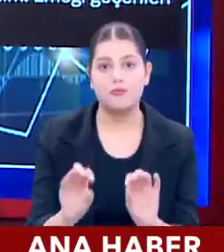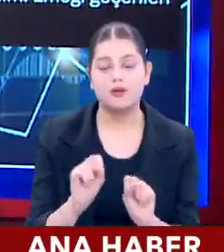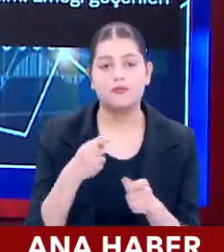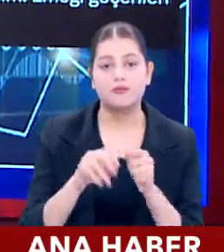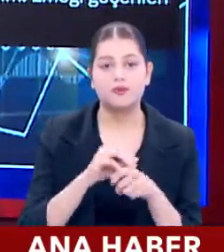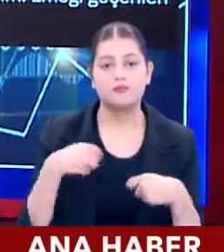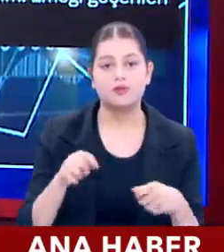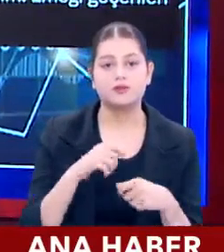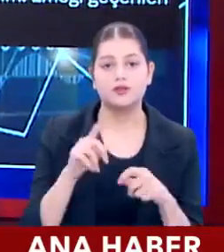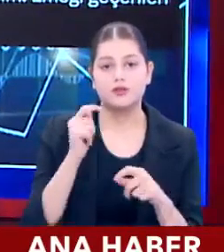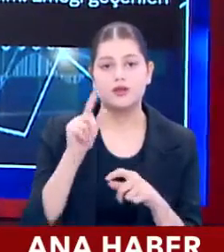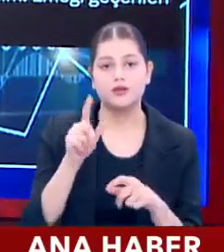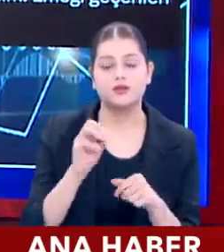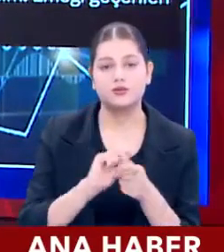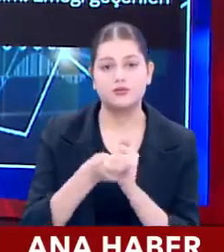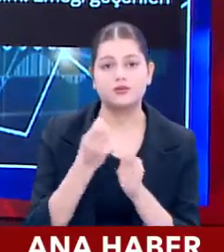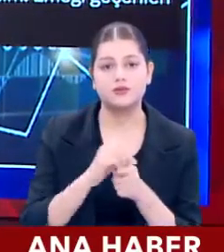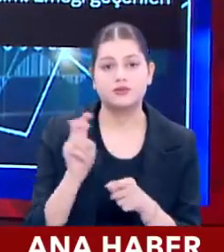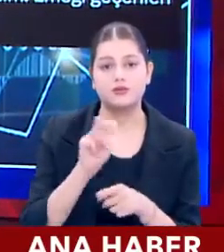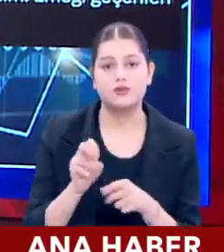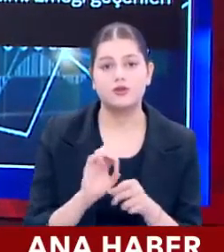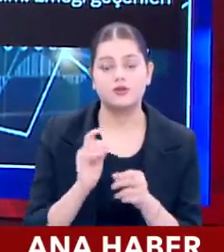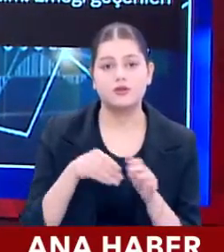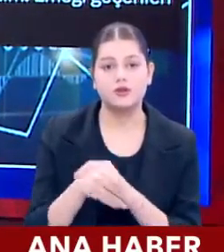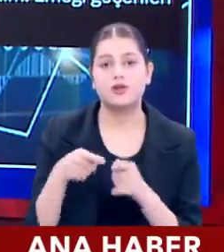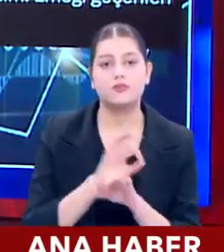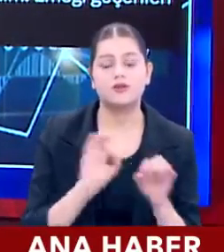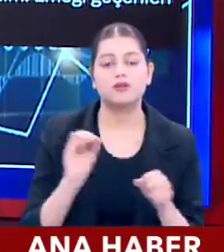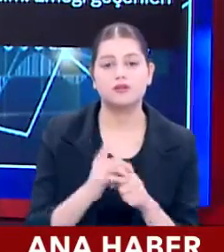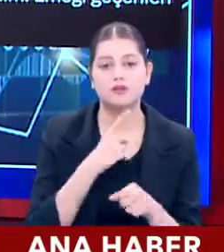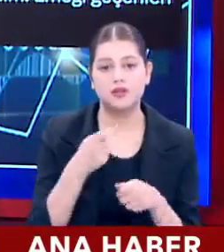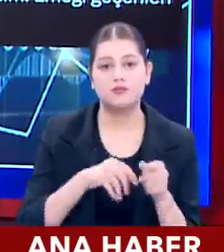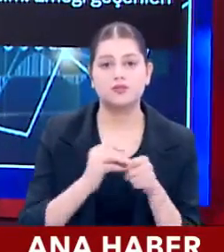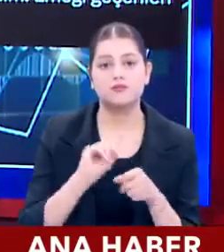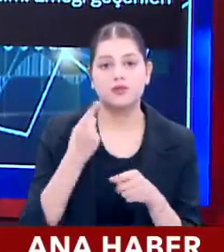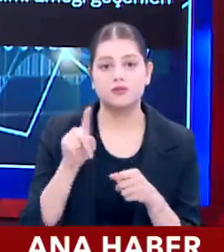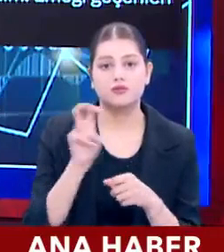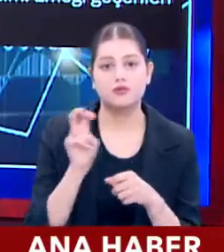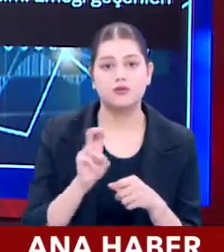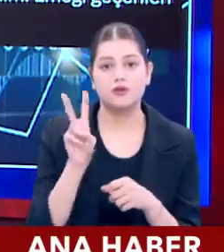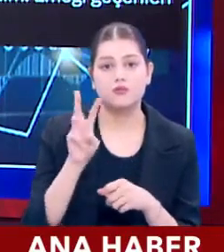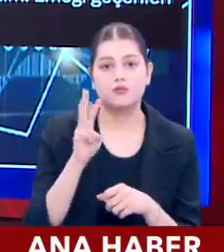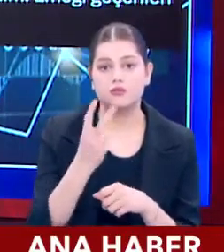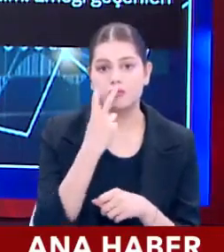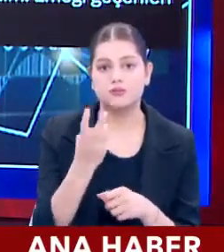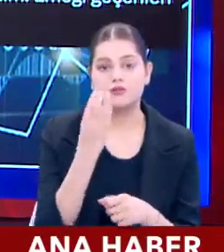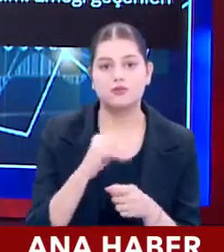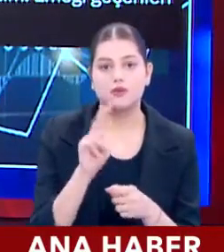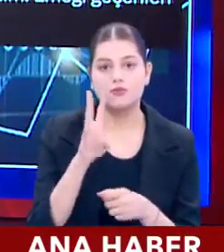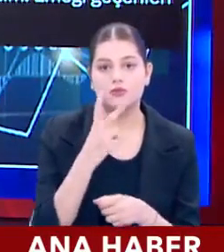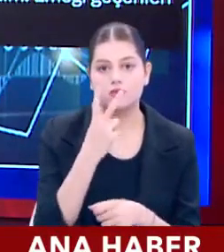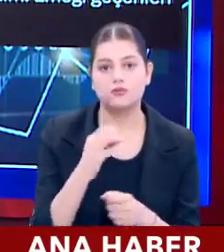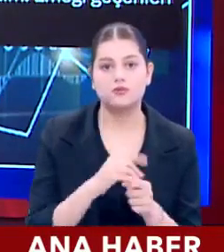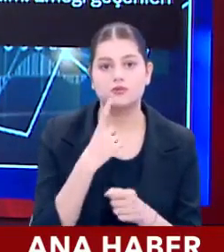piyasaya TL TL'ye dönüştürmek için dolar söküle edebilir bunu yapmadı bunu yapsaydı bir anda siz de oyları böyle 23'lerde falan gördünüz ha